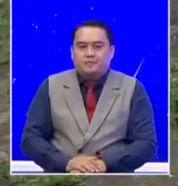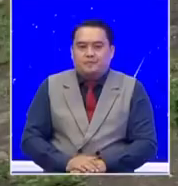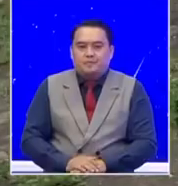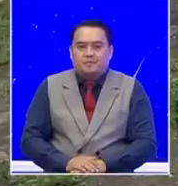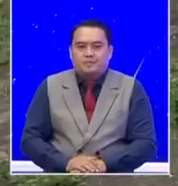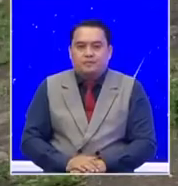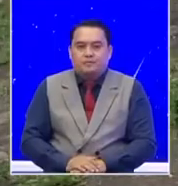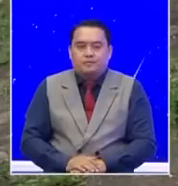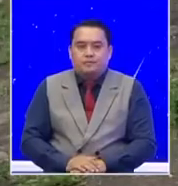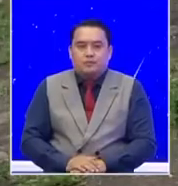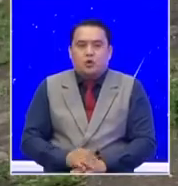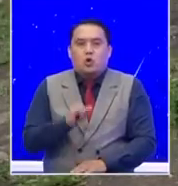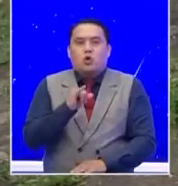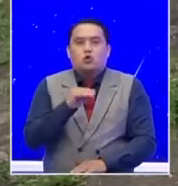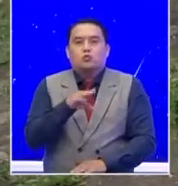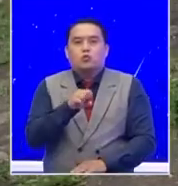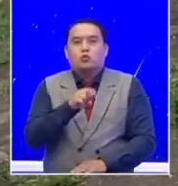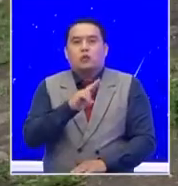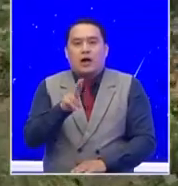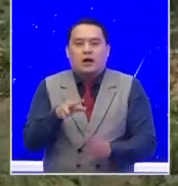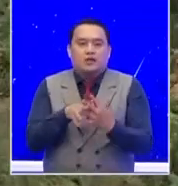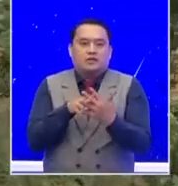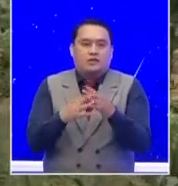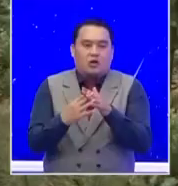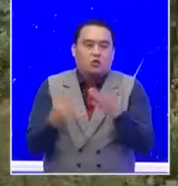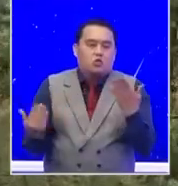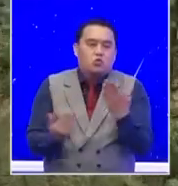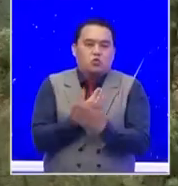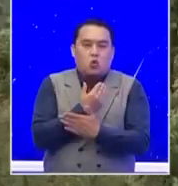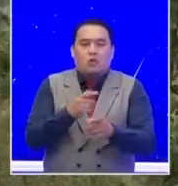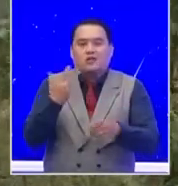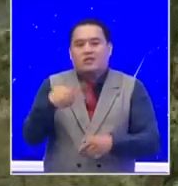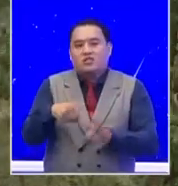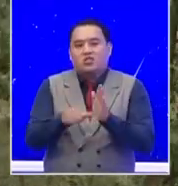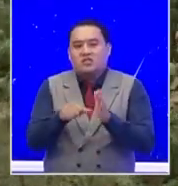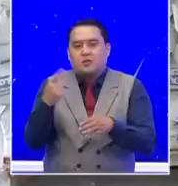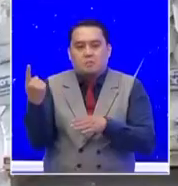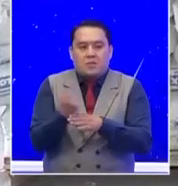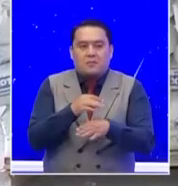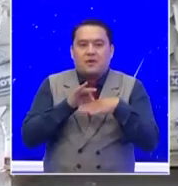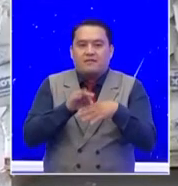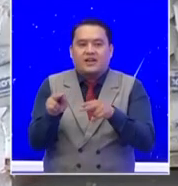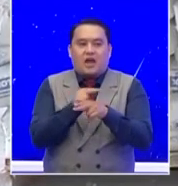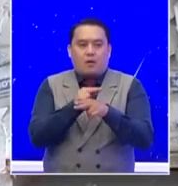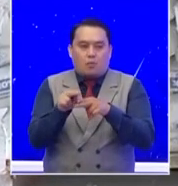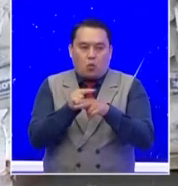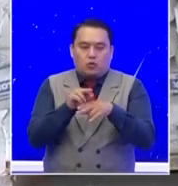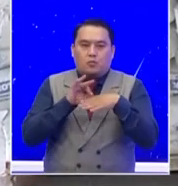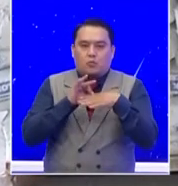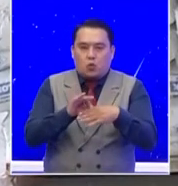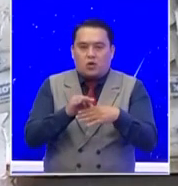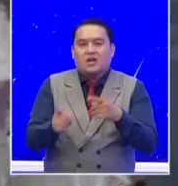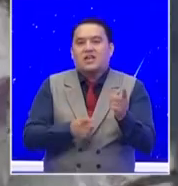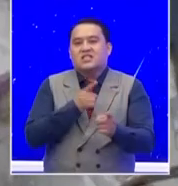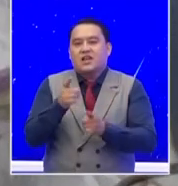ушбу лакский дом культуры в скором времени обретет новый облик впервые за 36 лет здесь будет проведён капитальный ремонт на его реставрацию